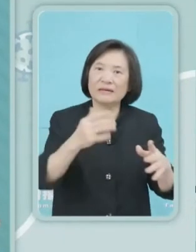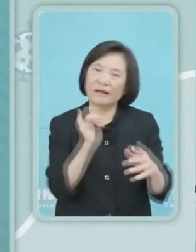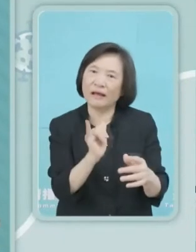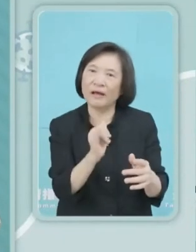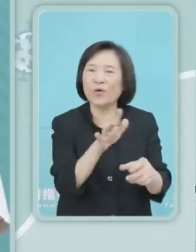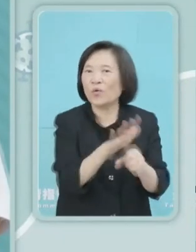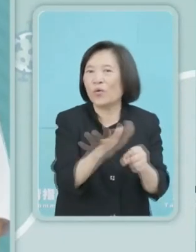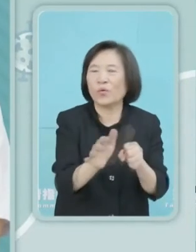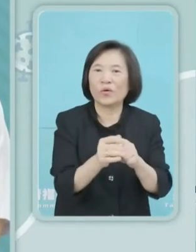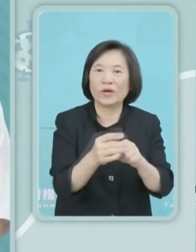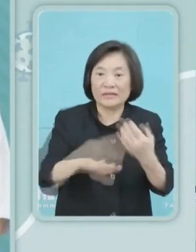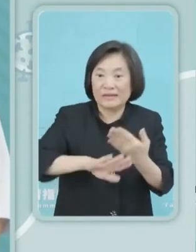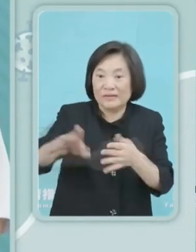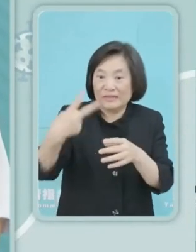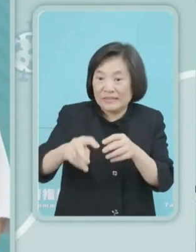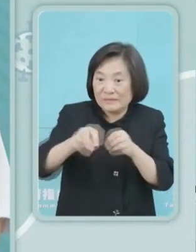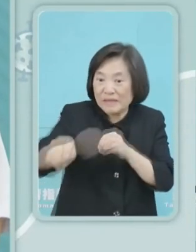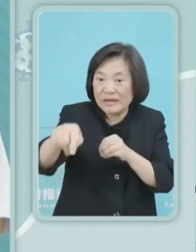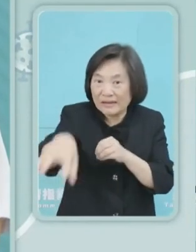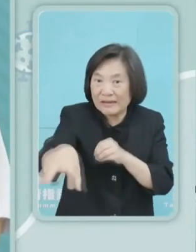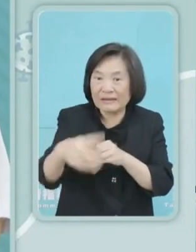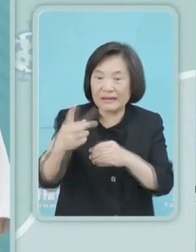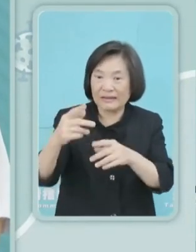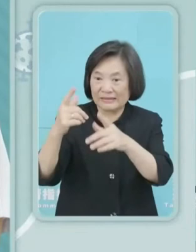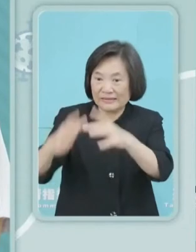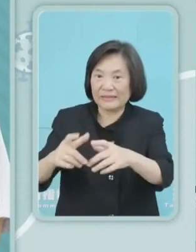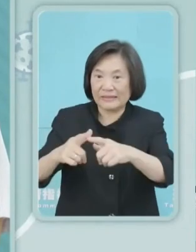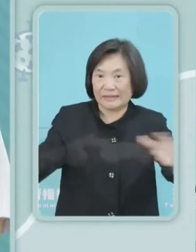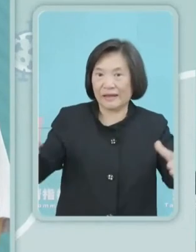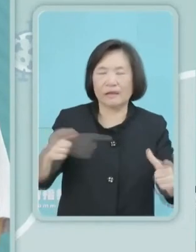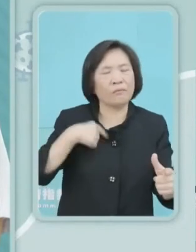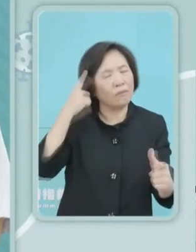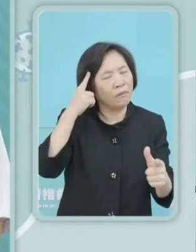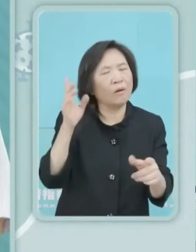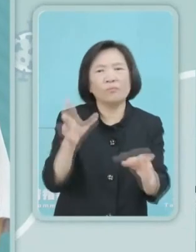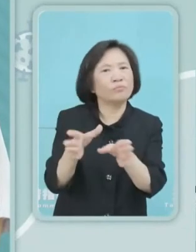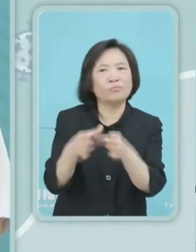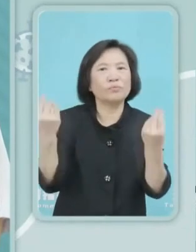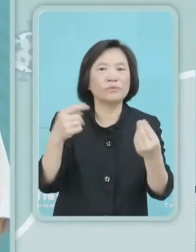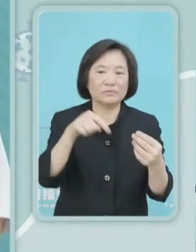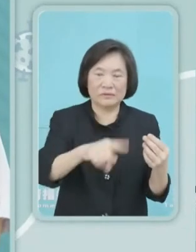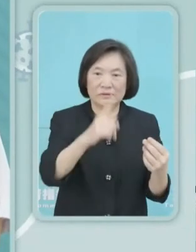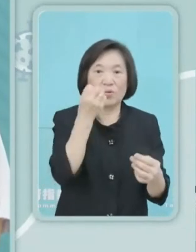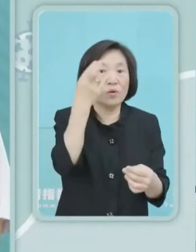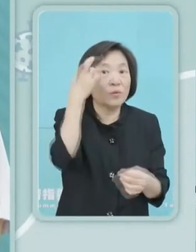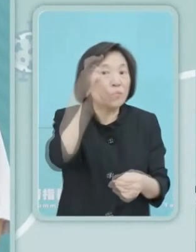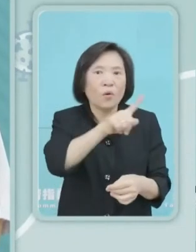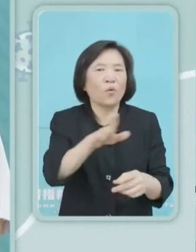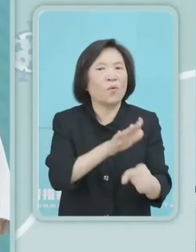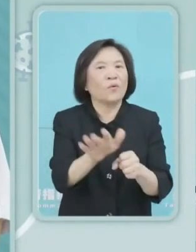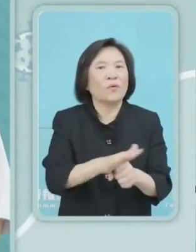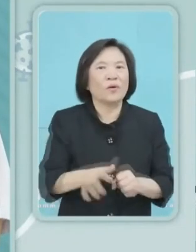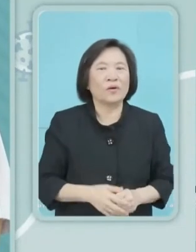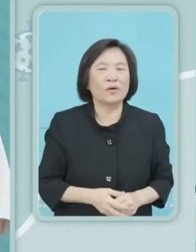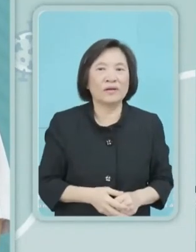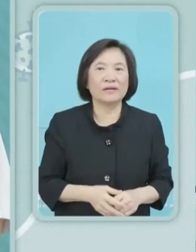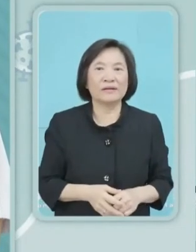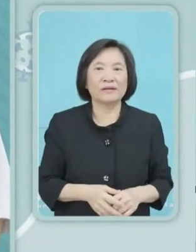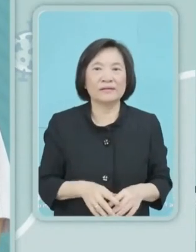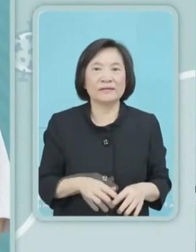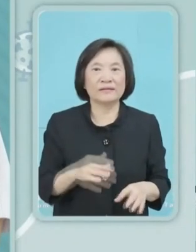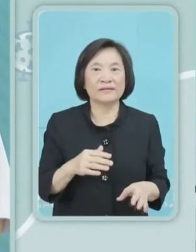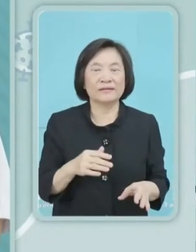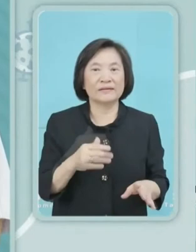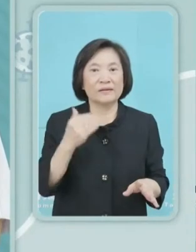开第二个大型注射场的这个接种站的这个需要的哈，大概一个花博大概就够，因为满编作业的